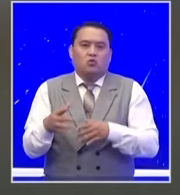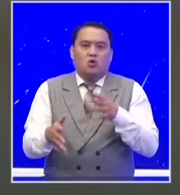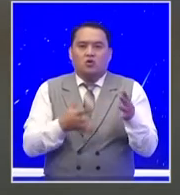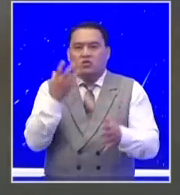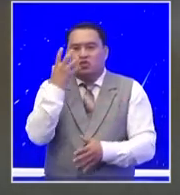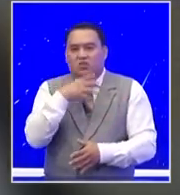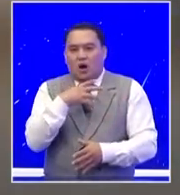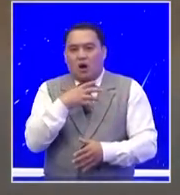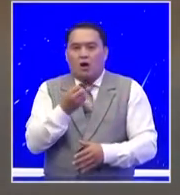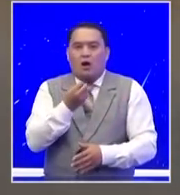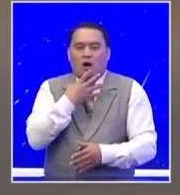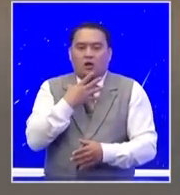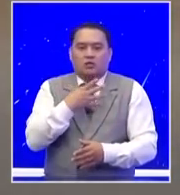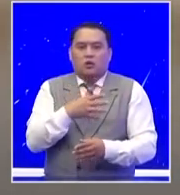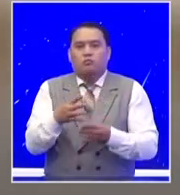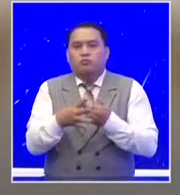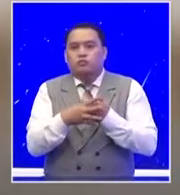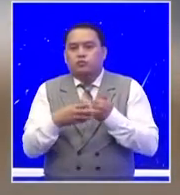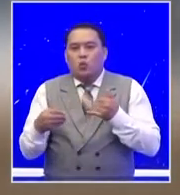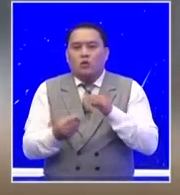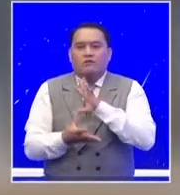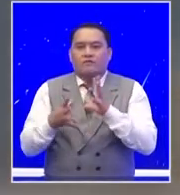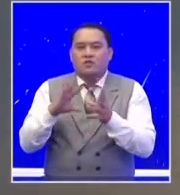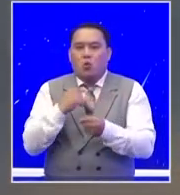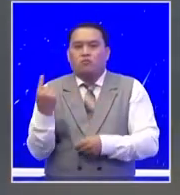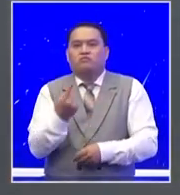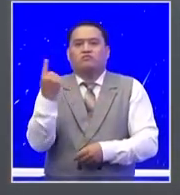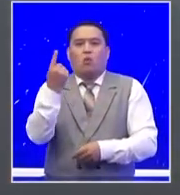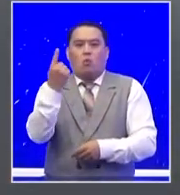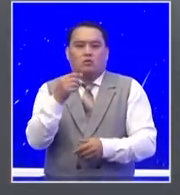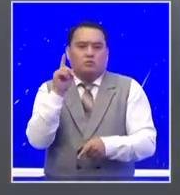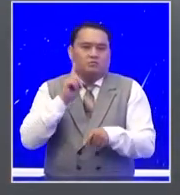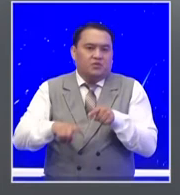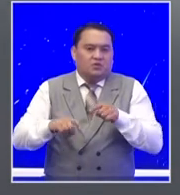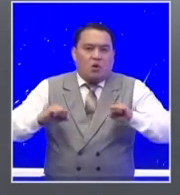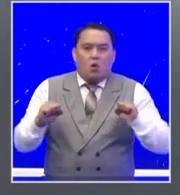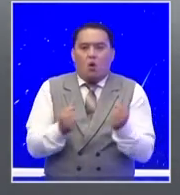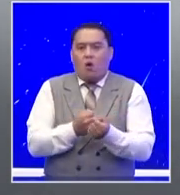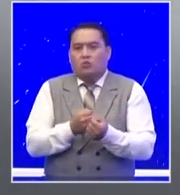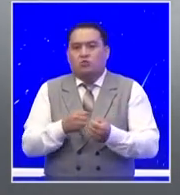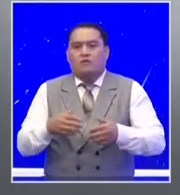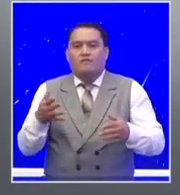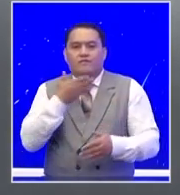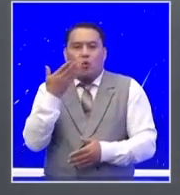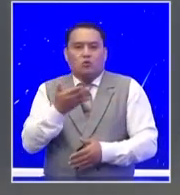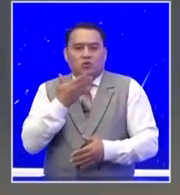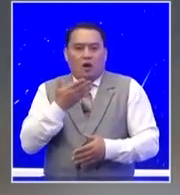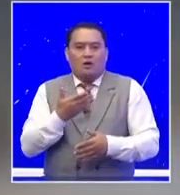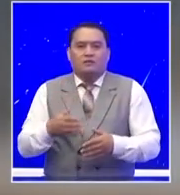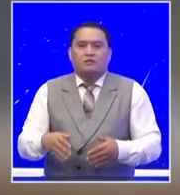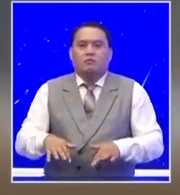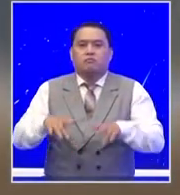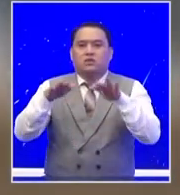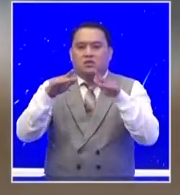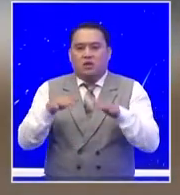жаркую погоду при хорошо прогретой почве. В результате образуются завихрения с резко контрастными холодными течениями воздуха. Течения поднимают с